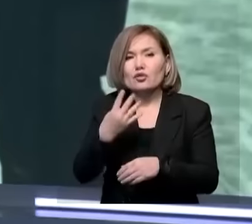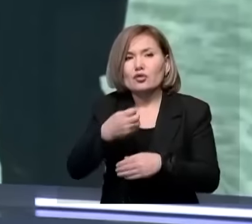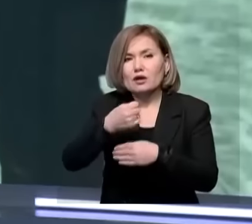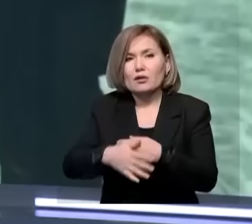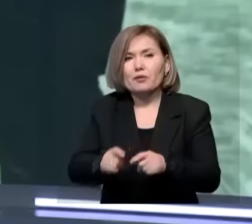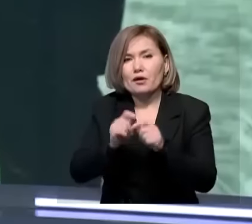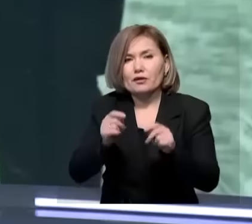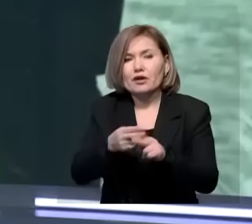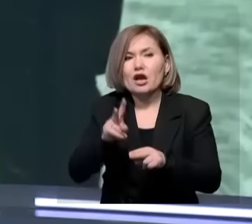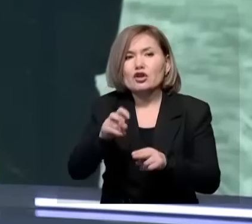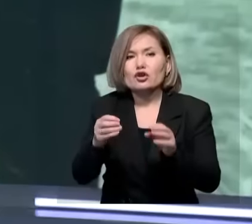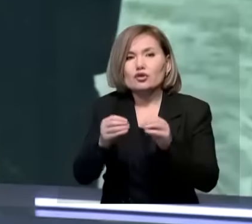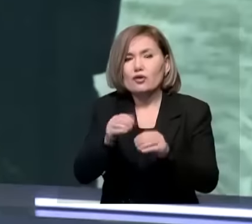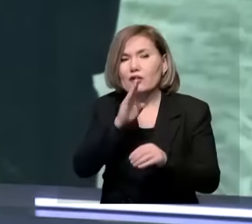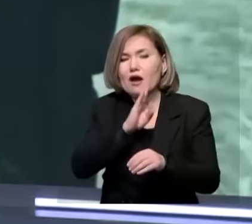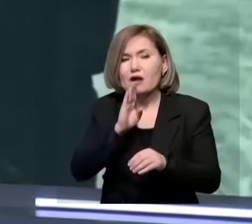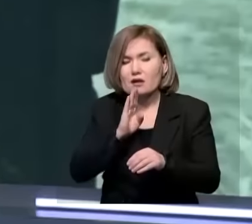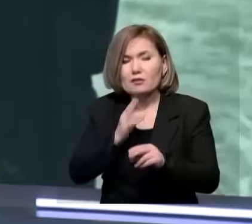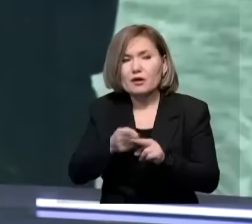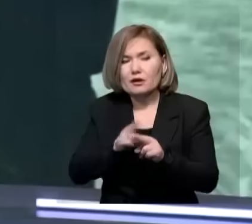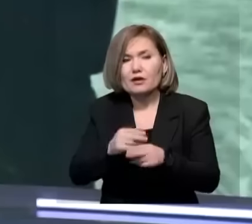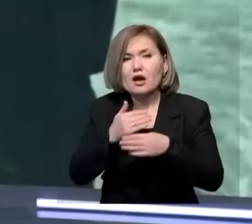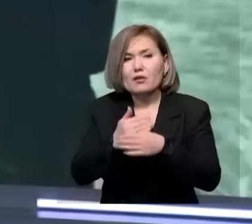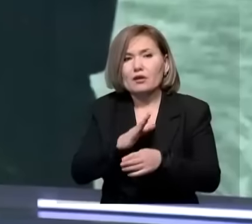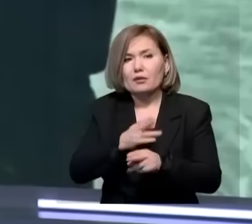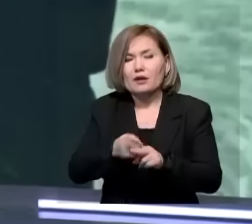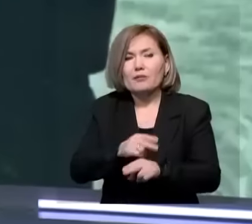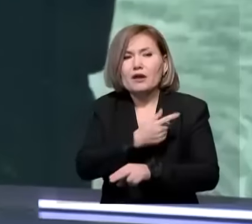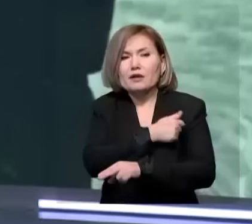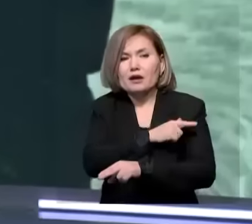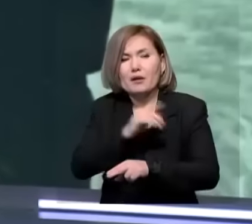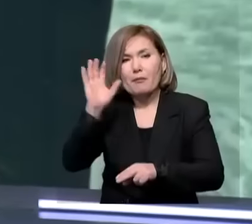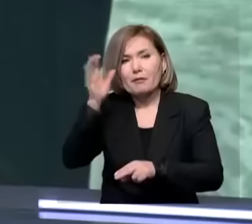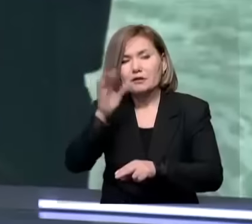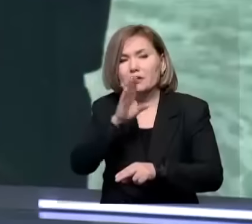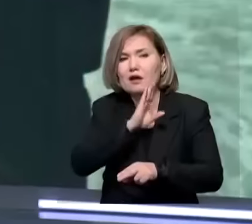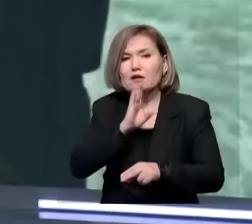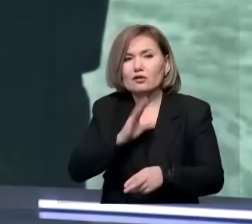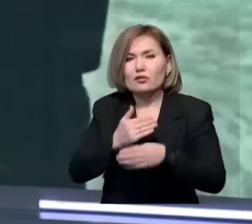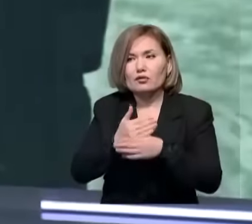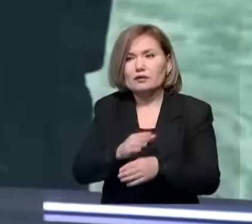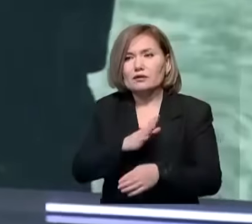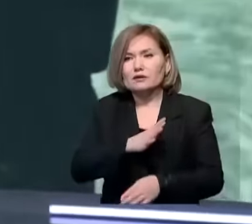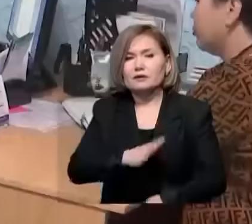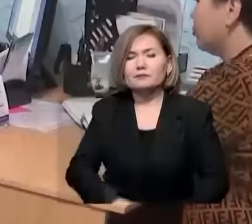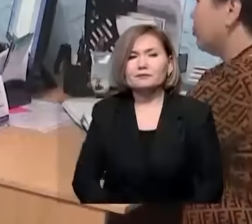шеккен 210 әйел оңалтудан өтті. Олармен дәрігерлер мен психологтар жұмыс істейді.